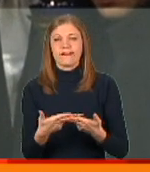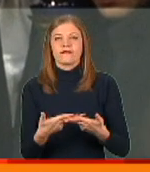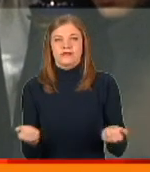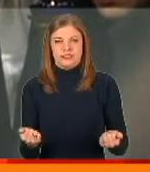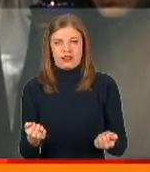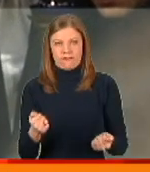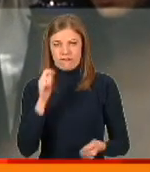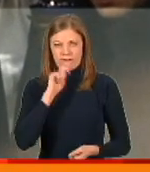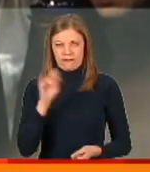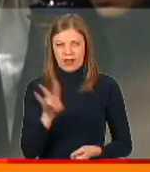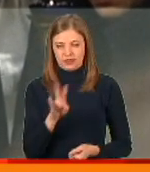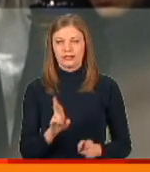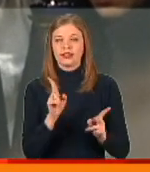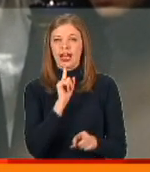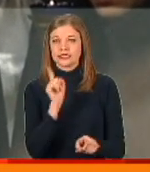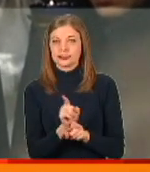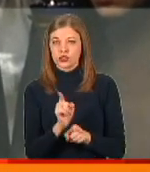її як сестру,